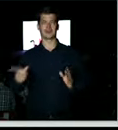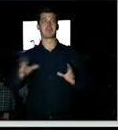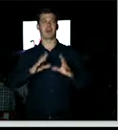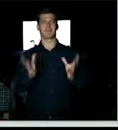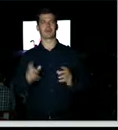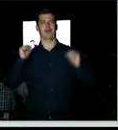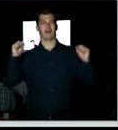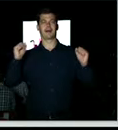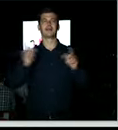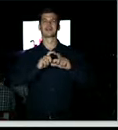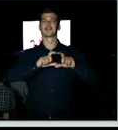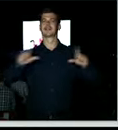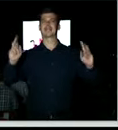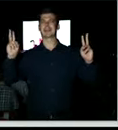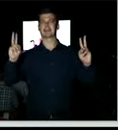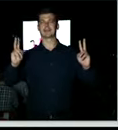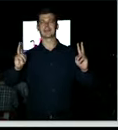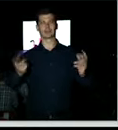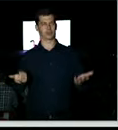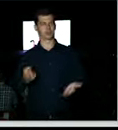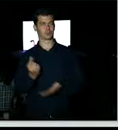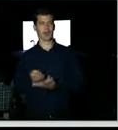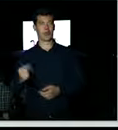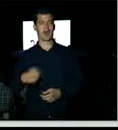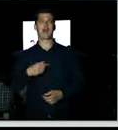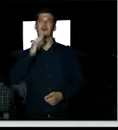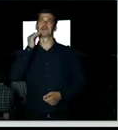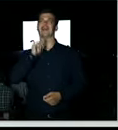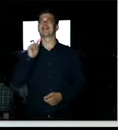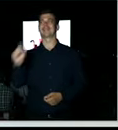wielkim transparentem mi kibicować, a ja wyjadę i się do nich uśmiechnę.